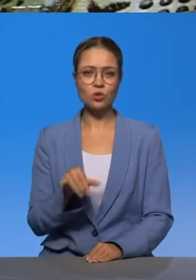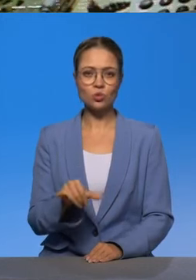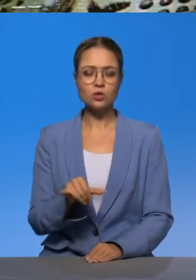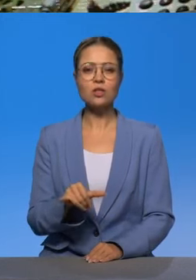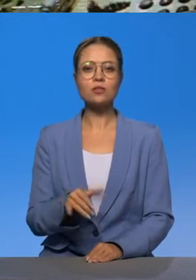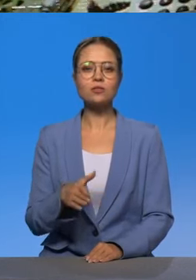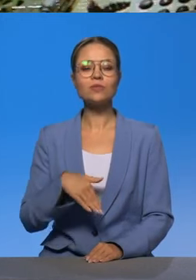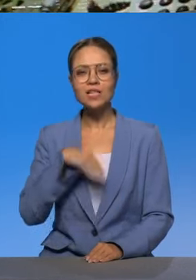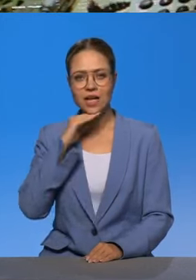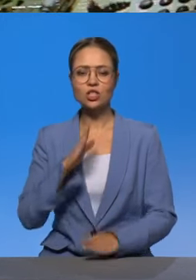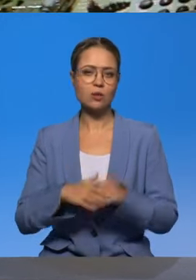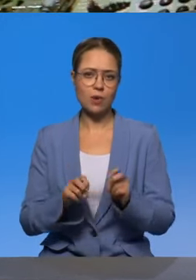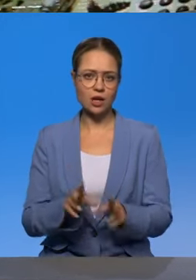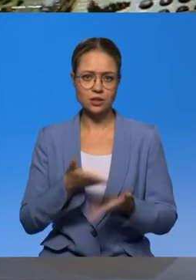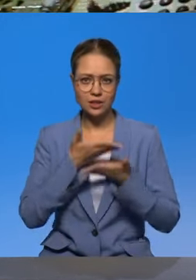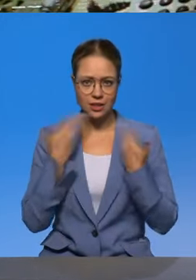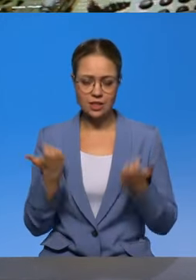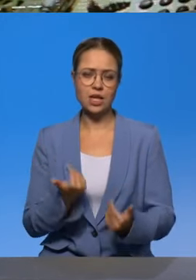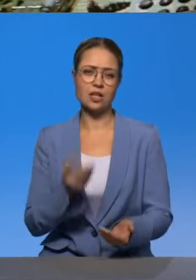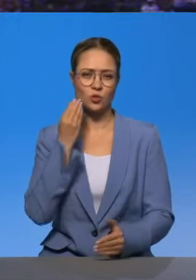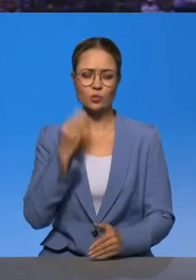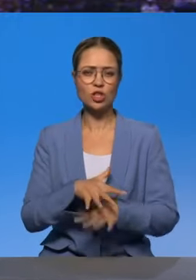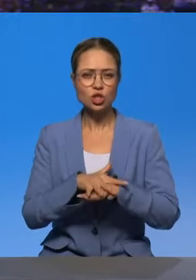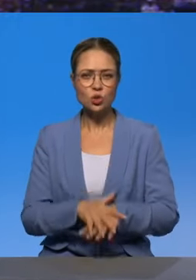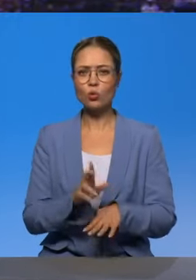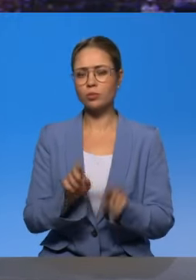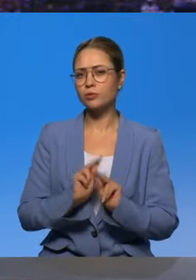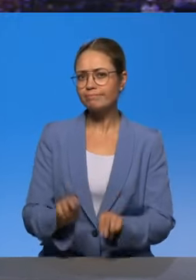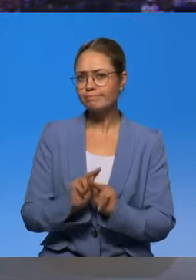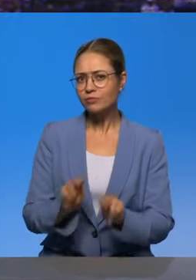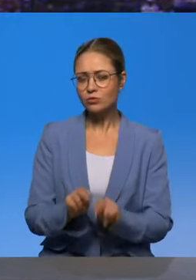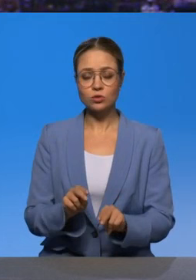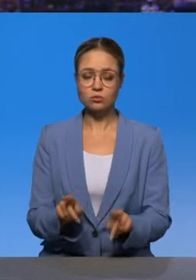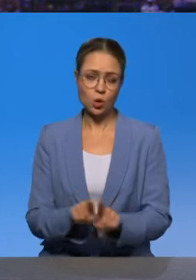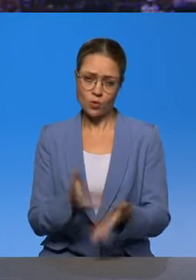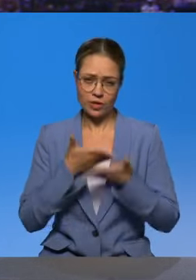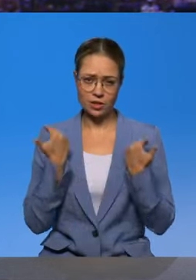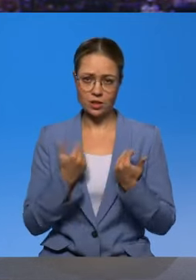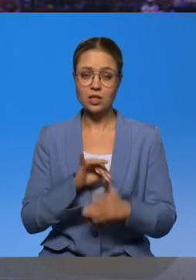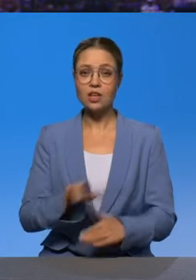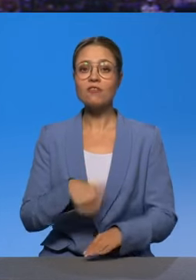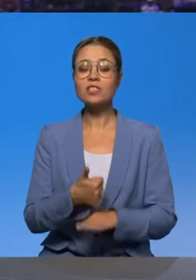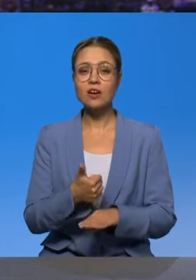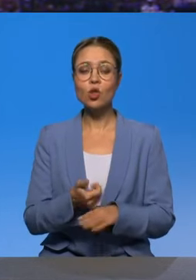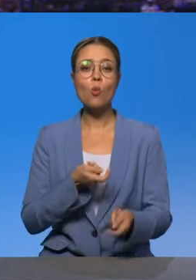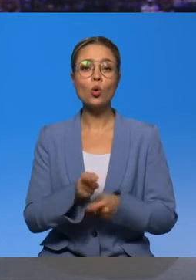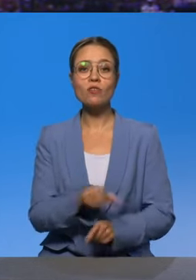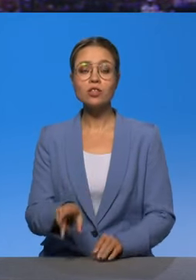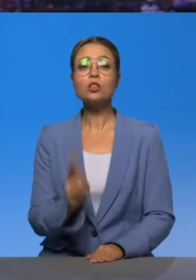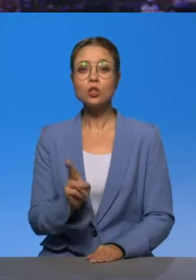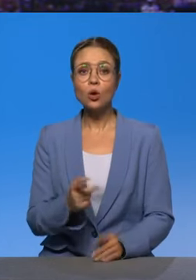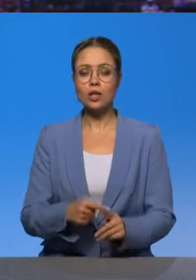практики эволюционной, нет больших школ фундаментальных, где этому учат. И в основном руководители становятся бывшие хорошие специалисты,